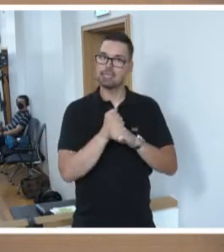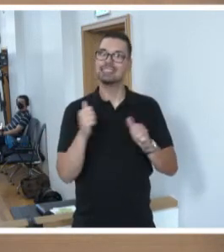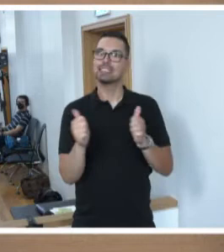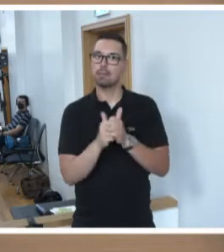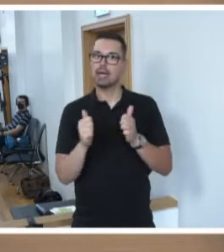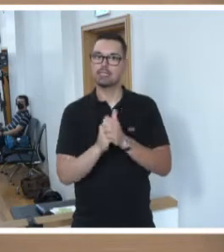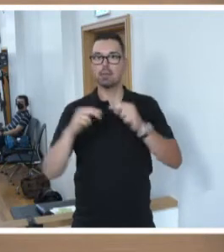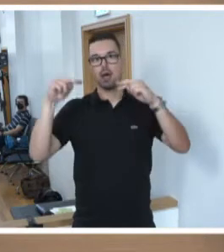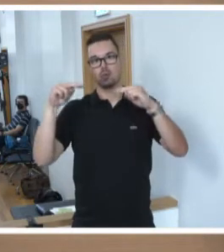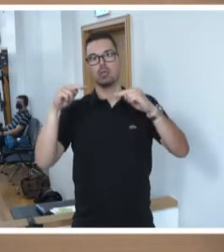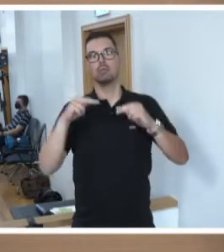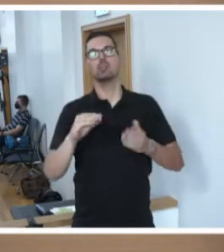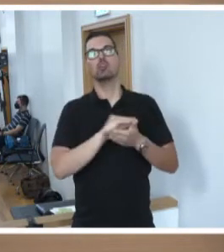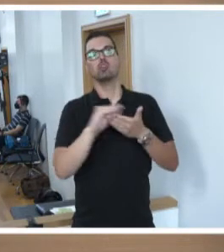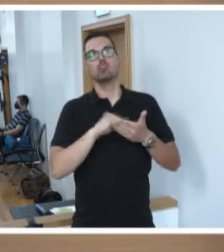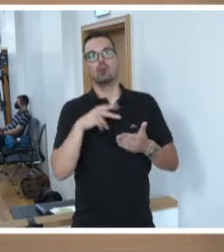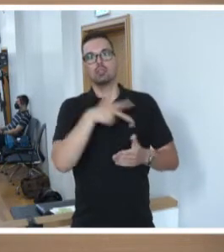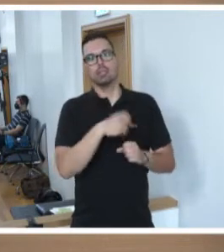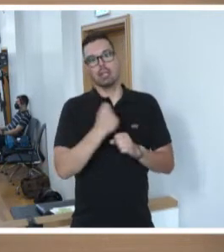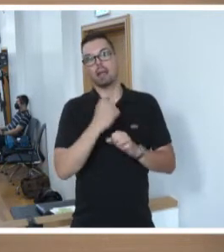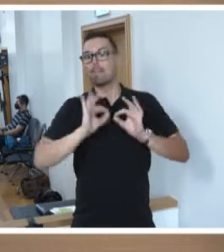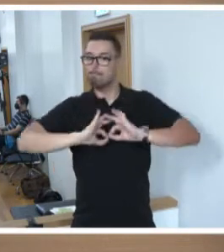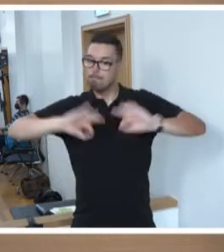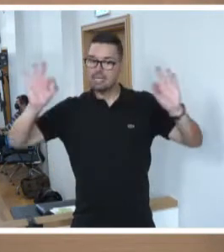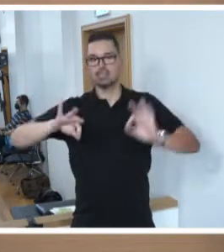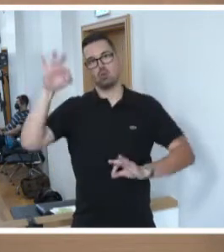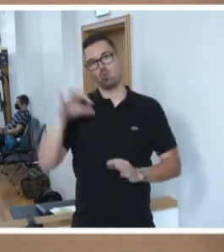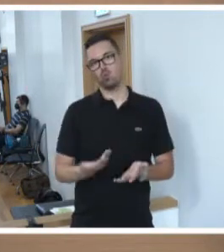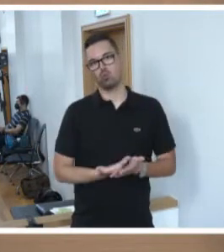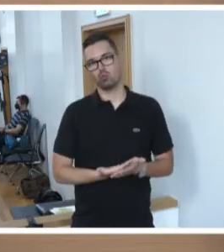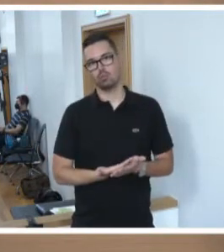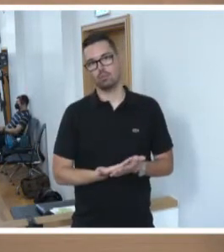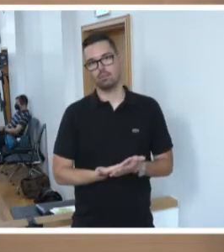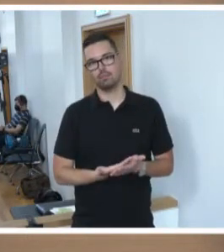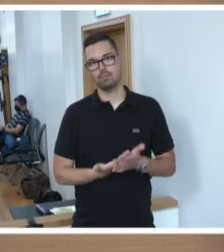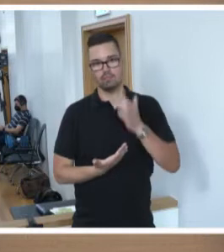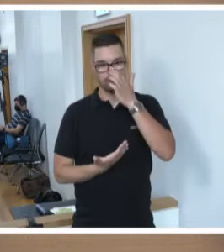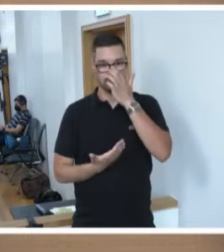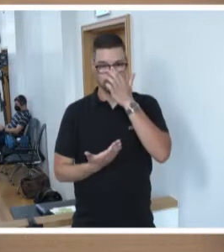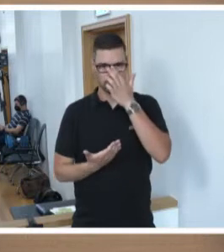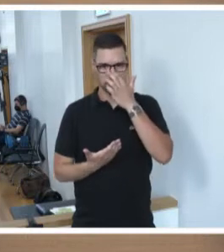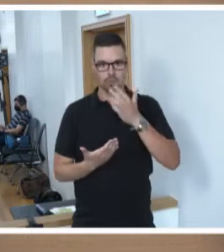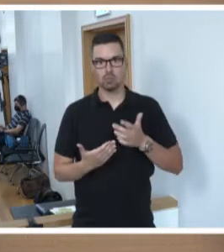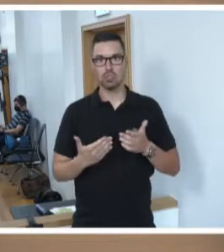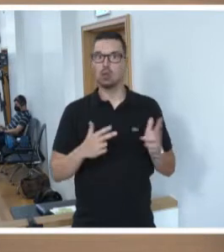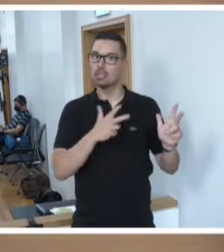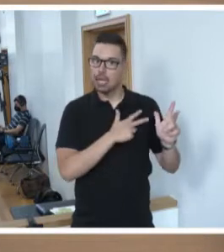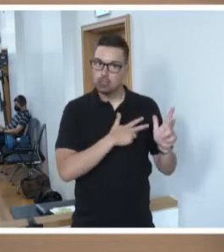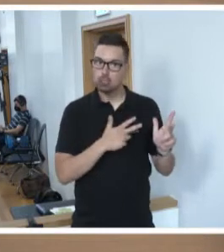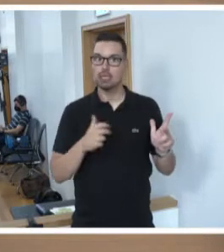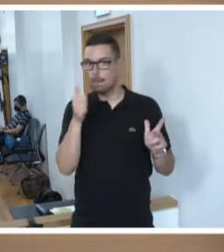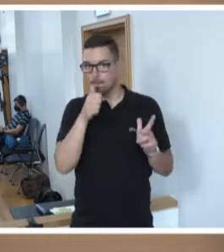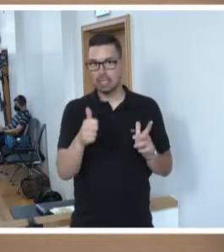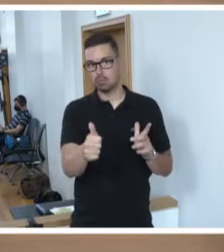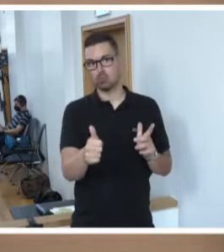auf Augenhöhe mit der Schulsozialarbeit an der besten Lösung für solche und auch für andere Probleme. Und diese echte Mitbestimmung